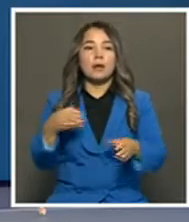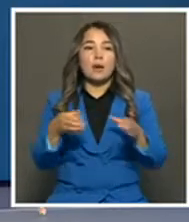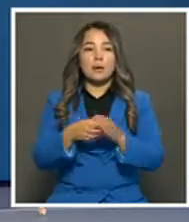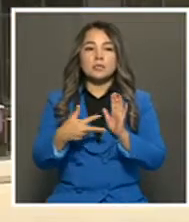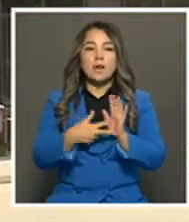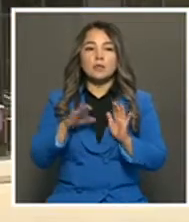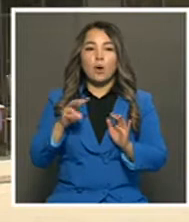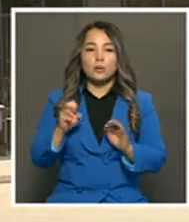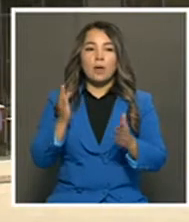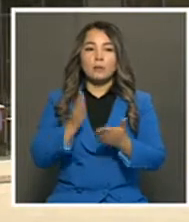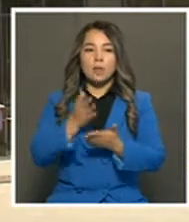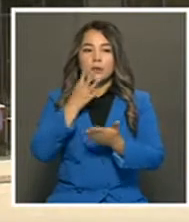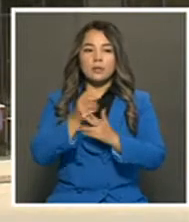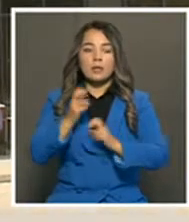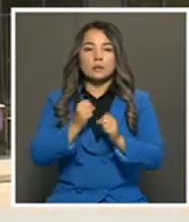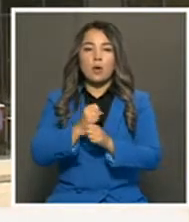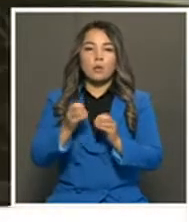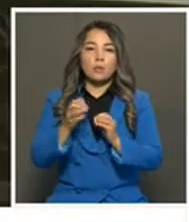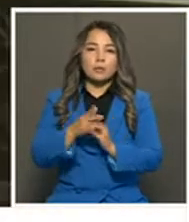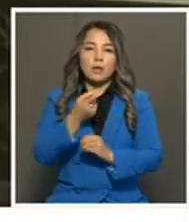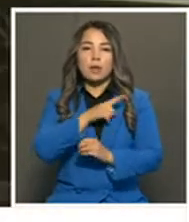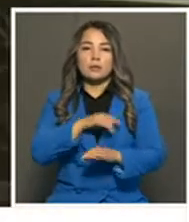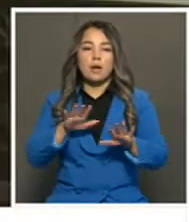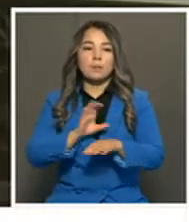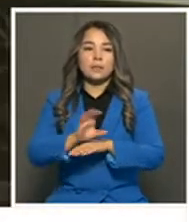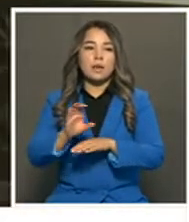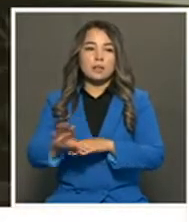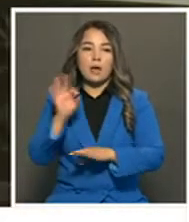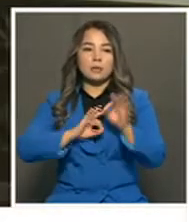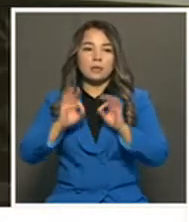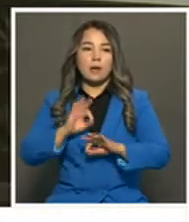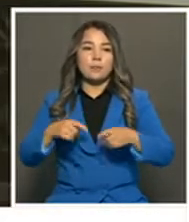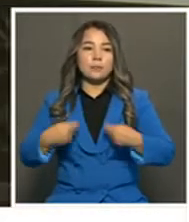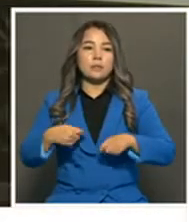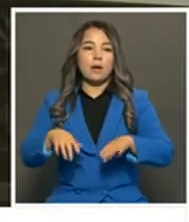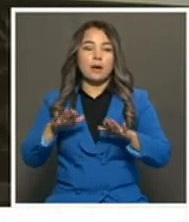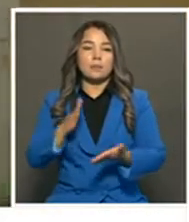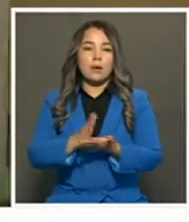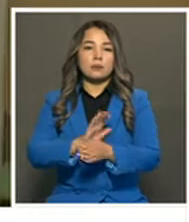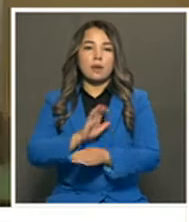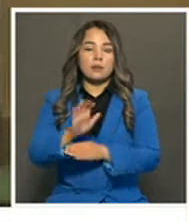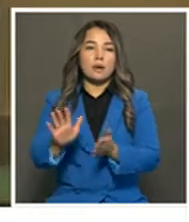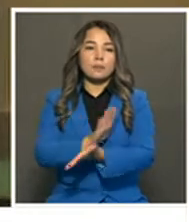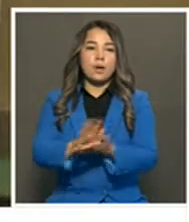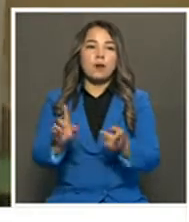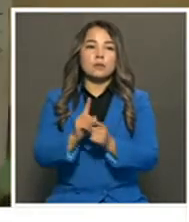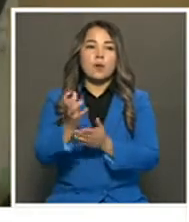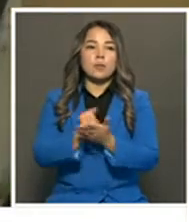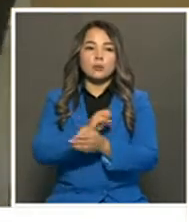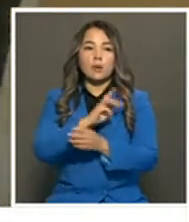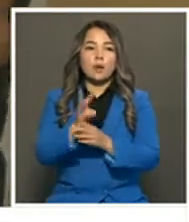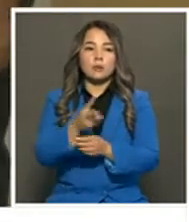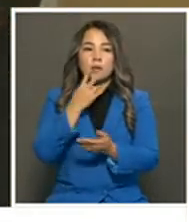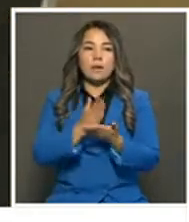тонна дәрілер бөлініп, ол 15 дәріханаға таратылды. Ал нөмірі 6-шы қалалық емхана тегін дәрі-дәрмек қормен толық